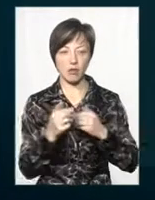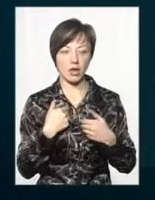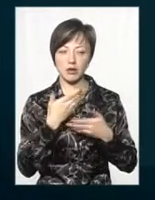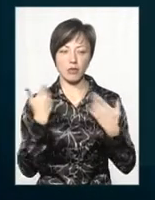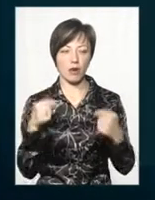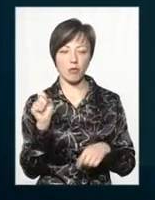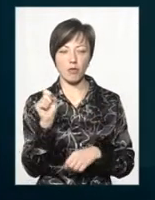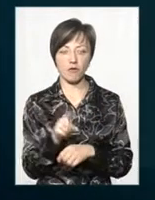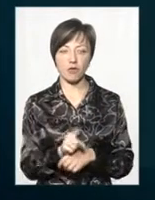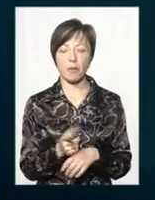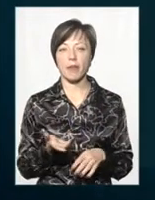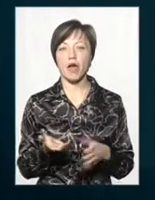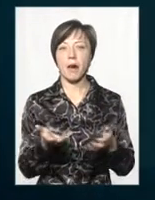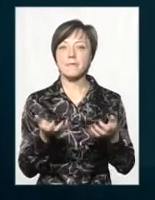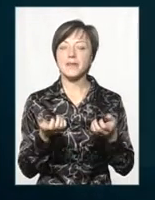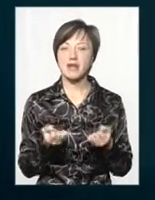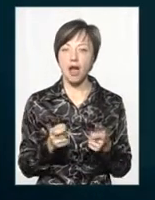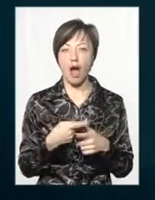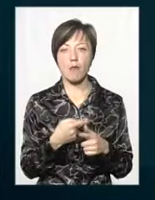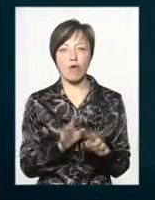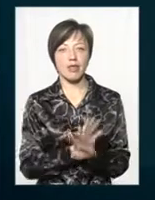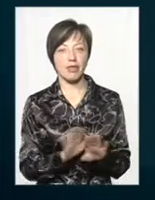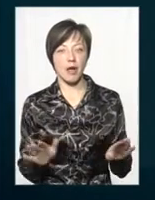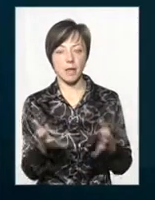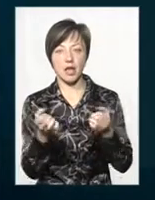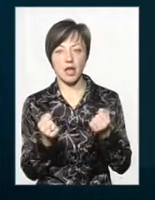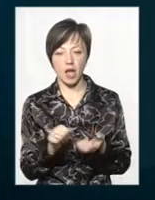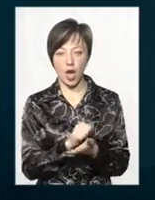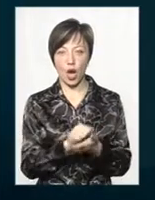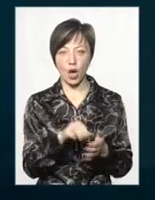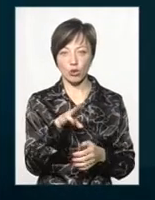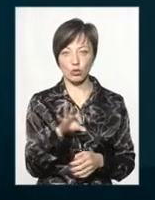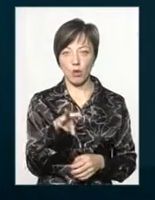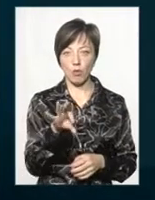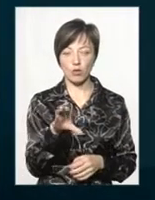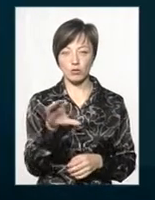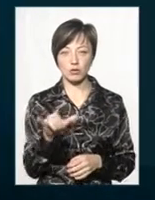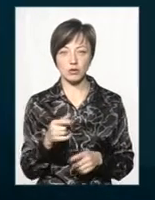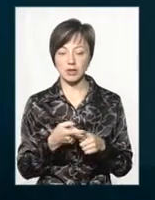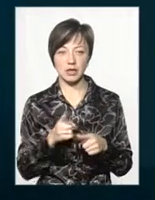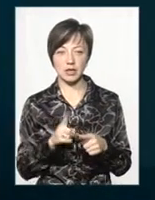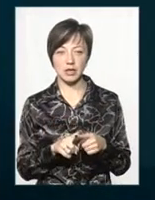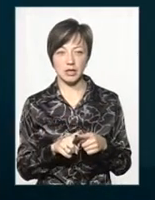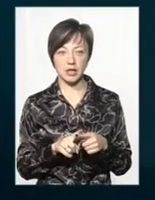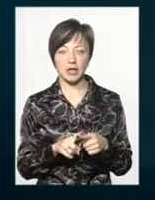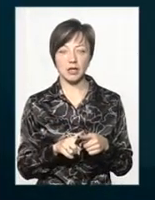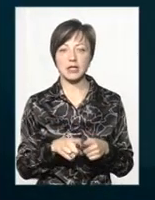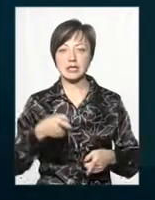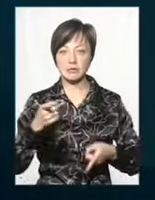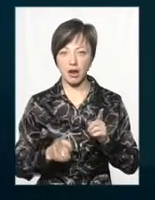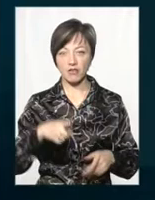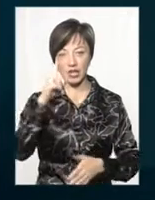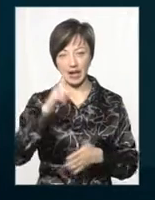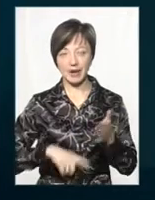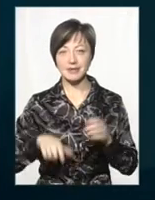повноважень. Прийняття або навпаки неприйняття Томосу, воно не скасує жодну заповідь. Справжній християнин,